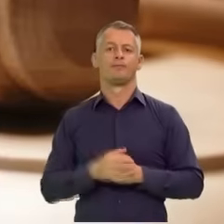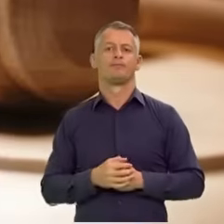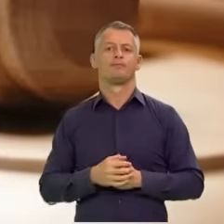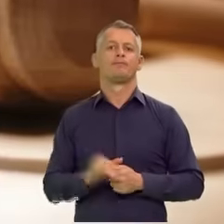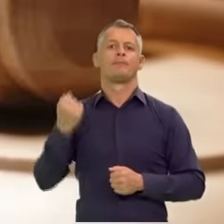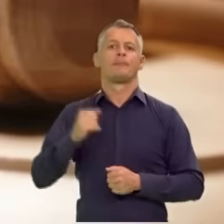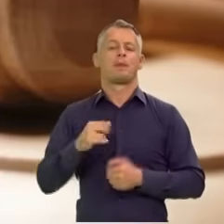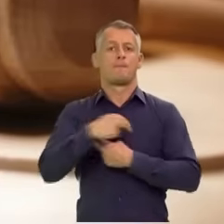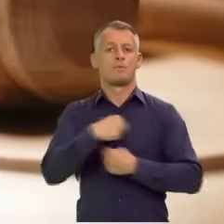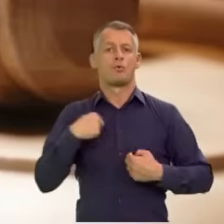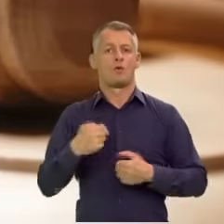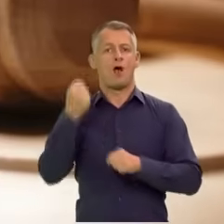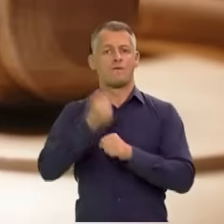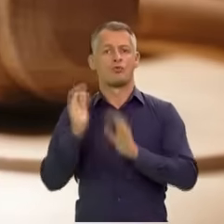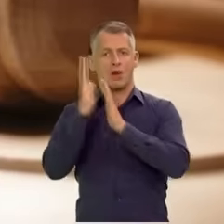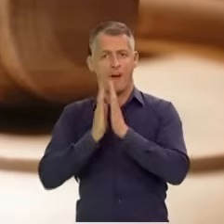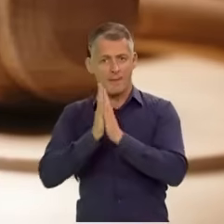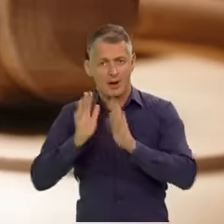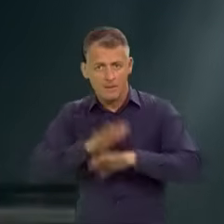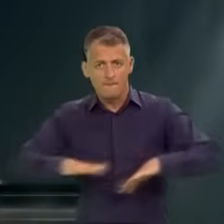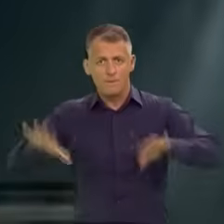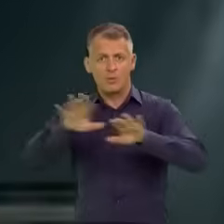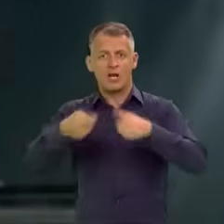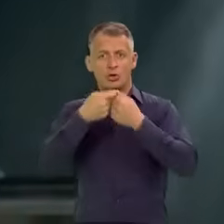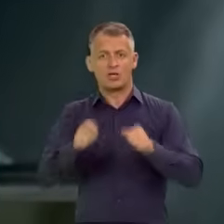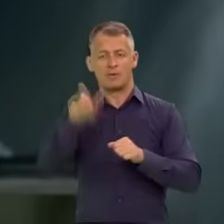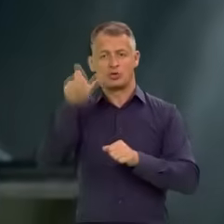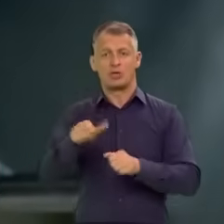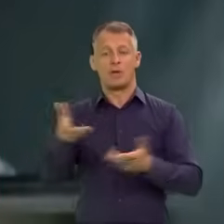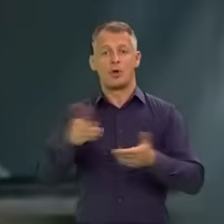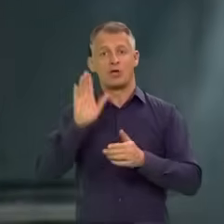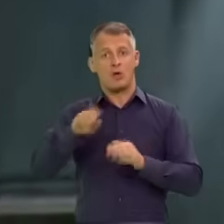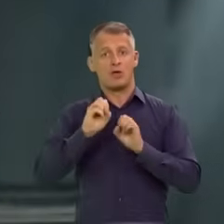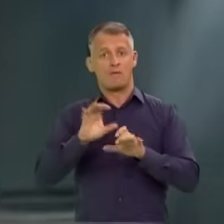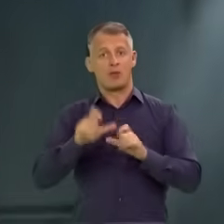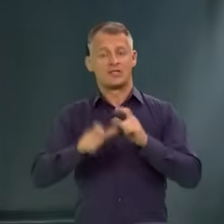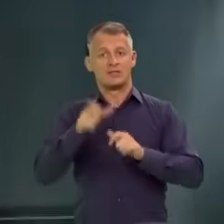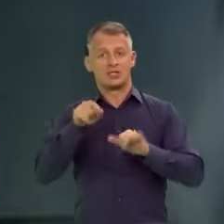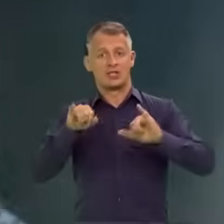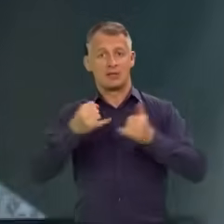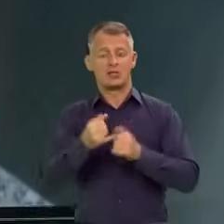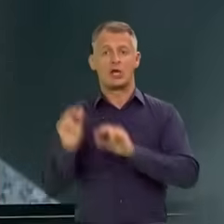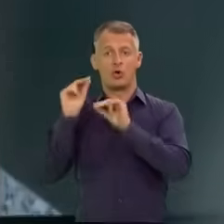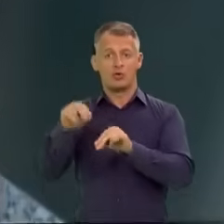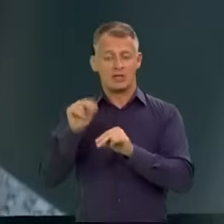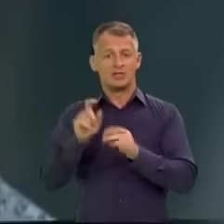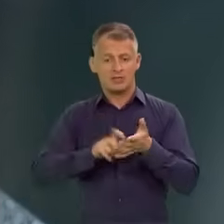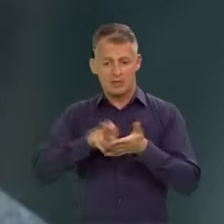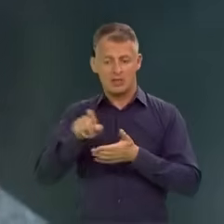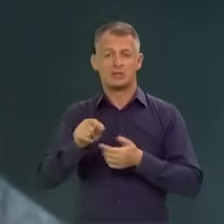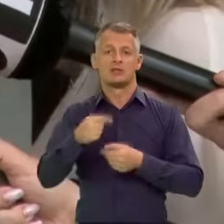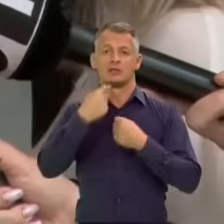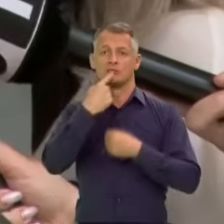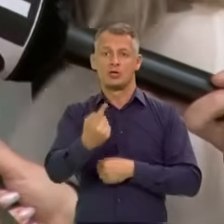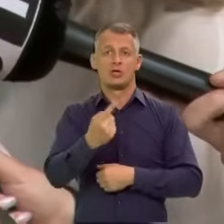Procurorii au făcut un apel public către toate persoanele care pot deține informații despre acest caz și le-au îndemnat să se adreseze